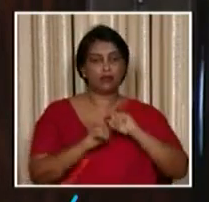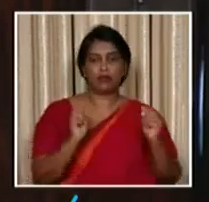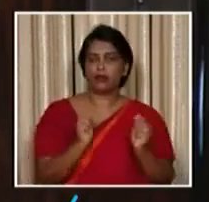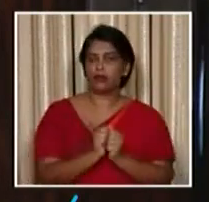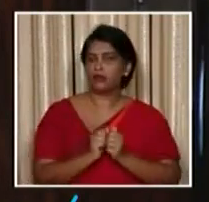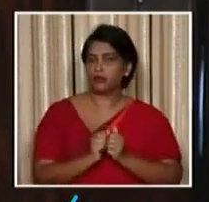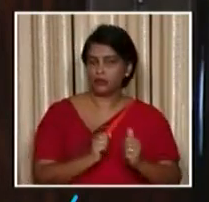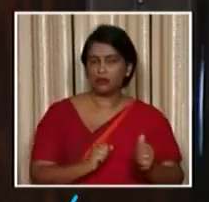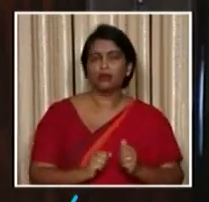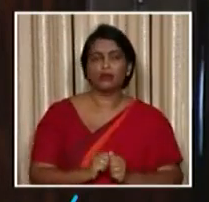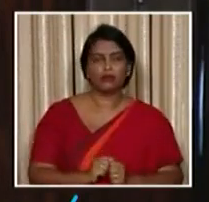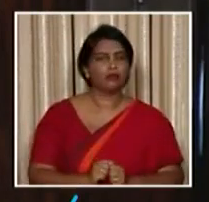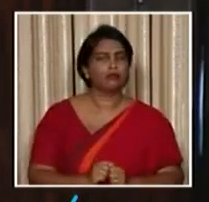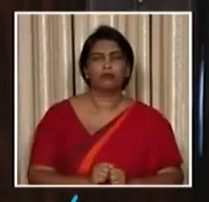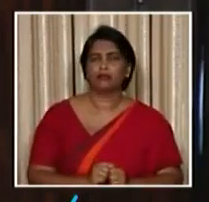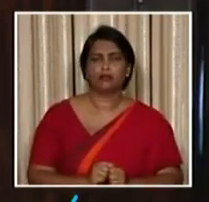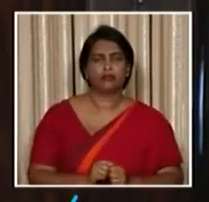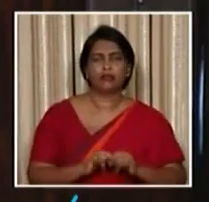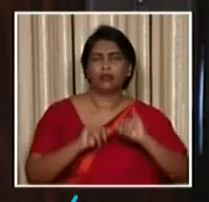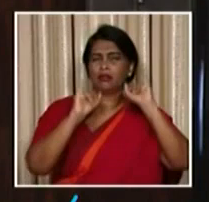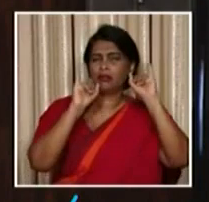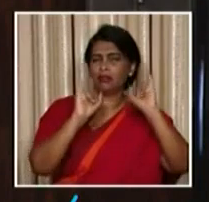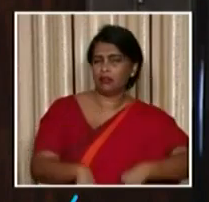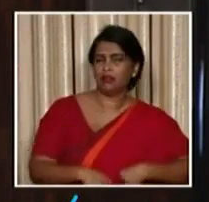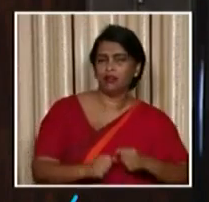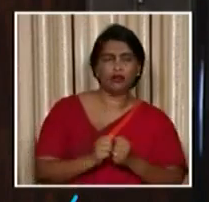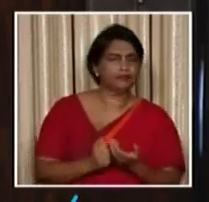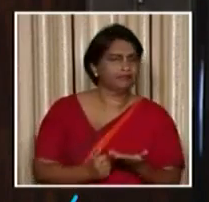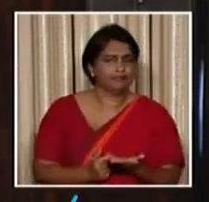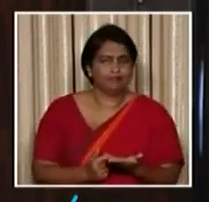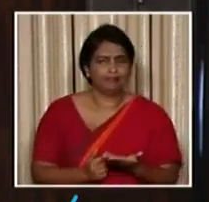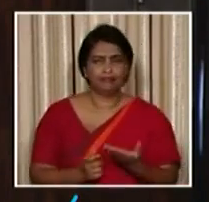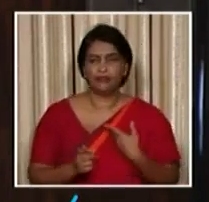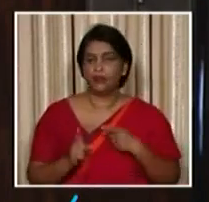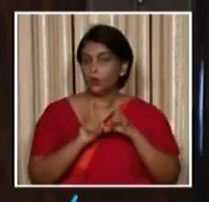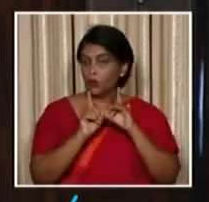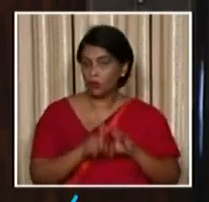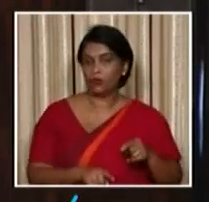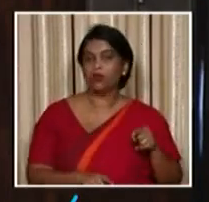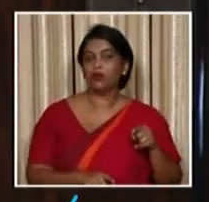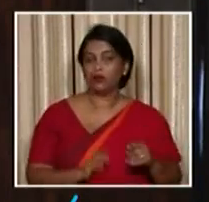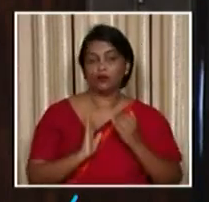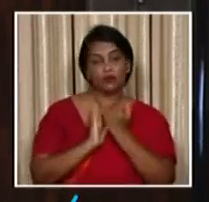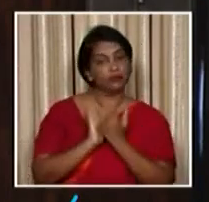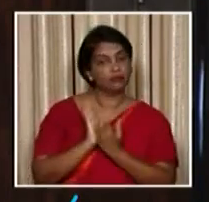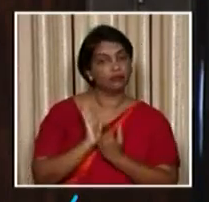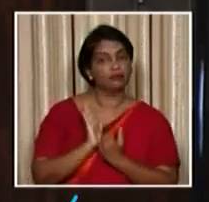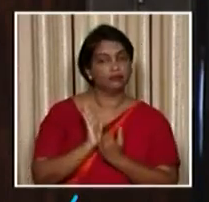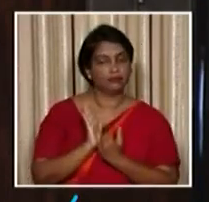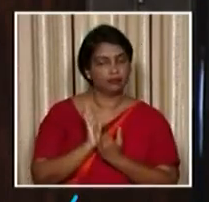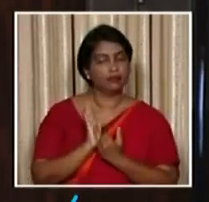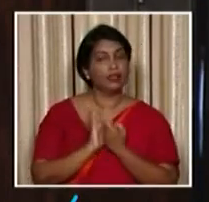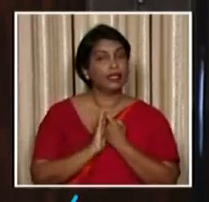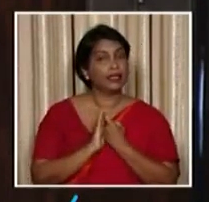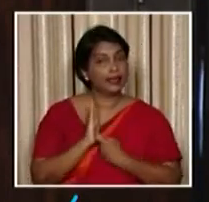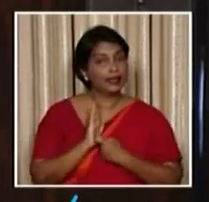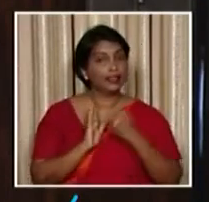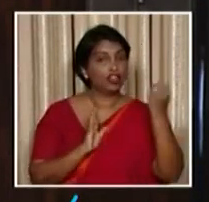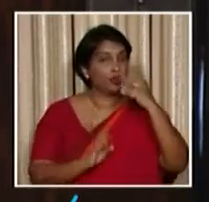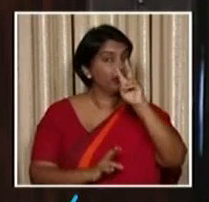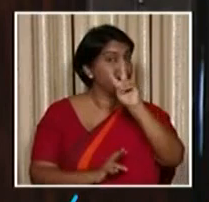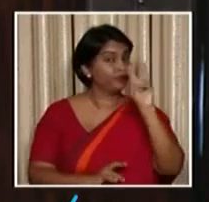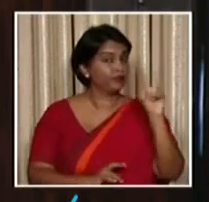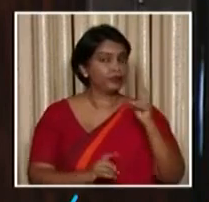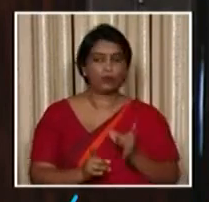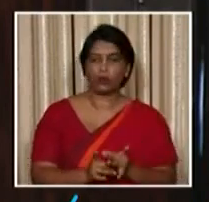වැඩවලදී අප්‍රධාන වැඩ කටයුතු බවට පත් වුණා ඒ නිසා විශේෂයෙන්ම මේ න්‍යායපත්‍රය රීති අංක 22